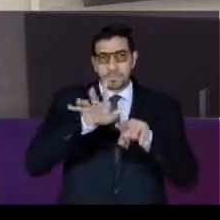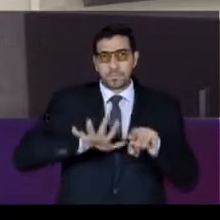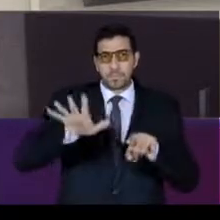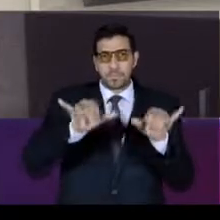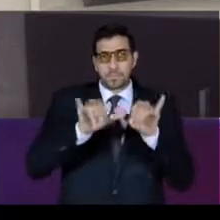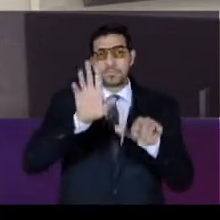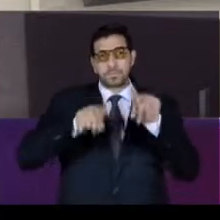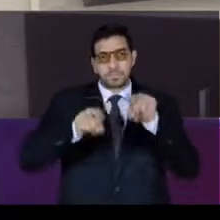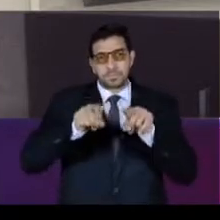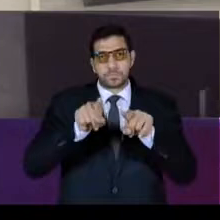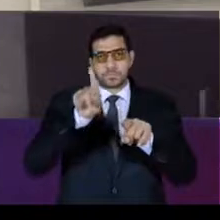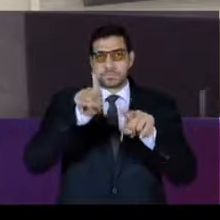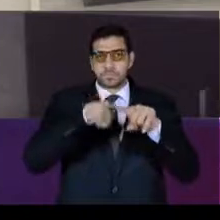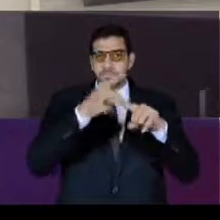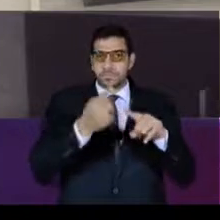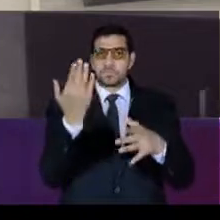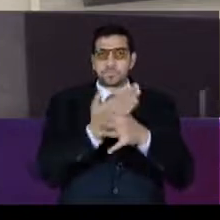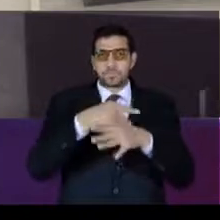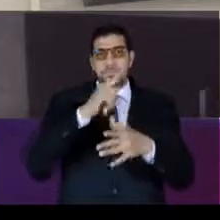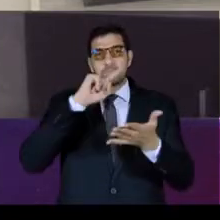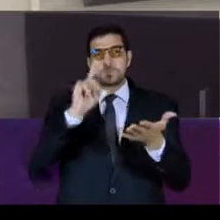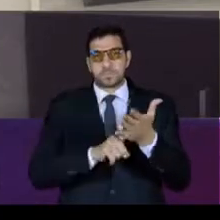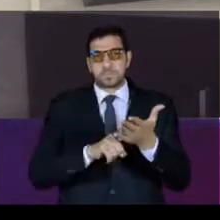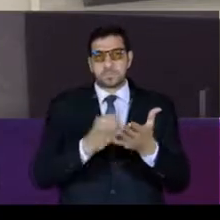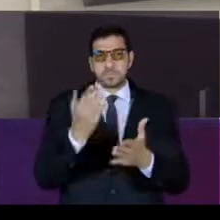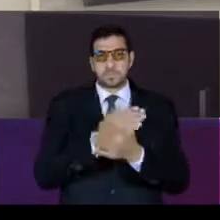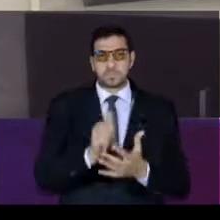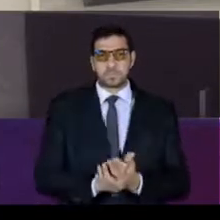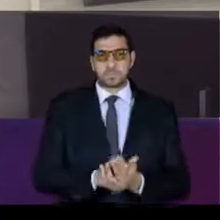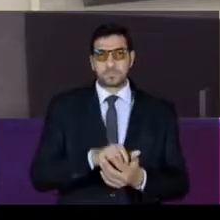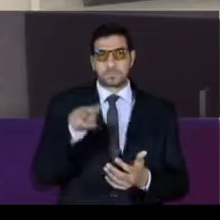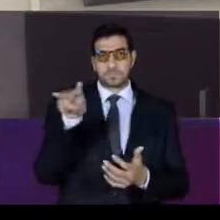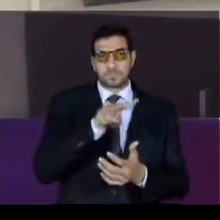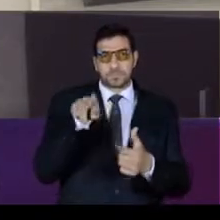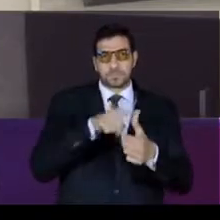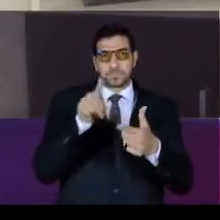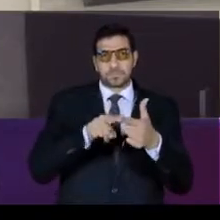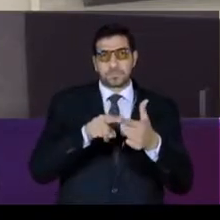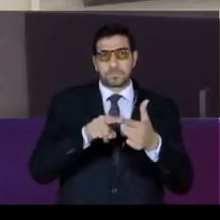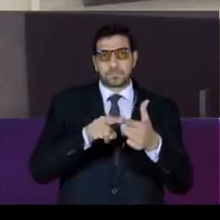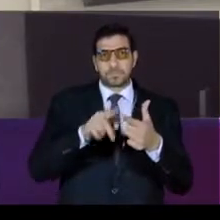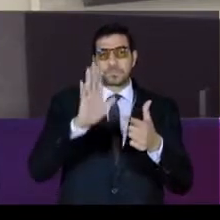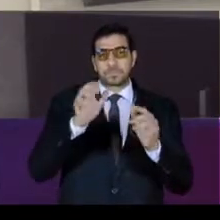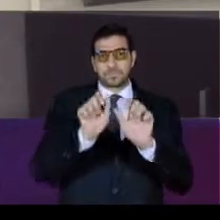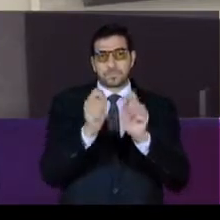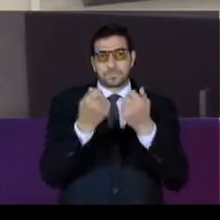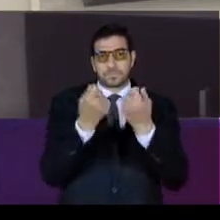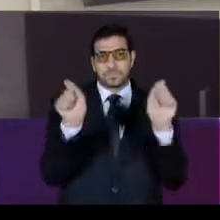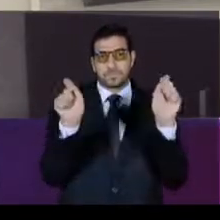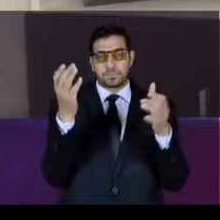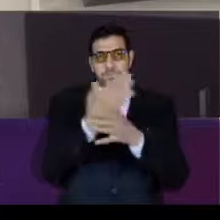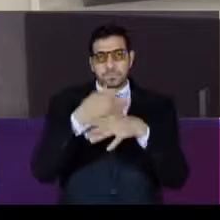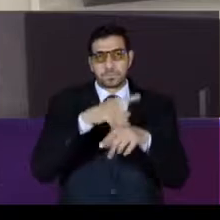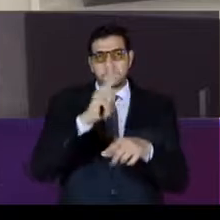ممكن تبقى صح بس لازم يبقى المصدر بتاعها مكتوب. المصدر ده بيبقى حاجه من اتنين، يا اما جاي من مجله علميه او دوريه علميه